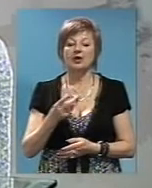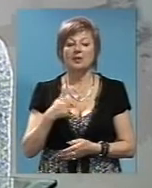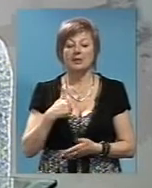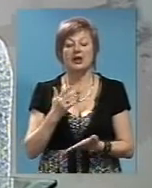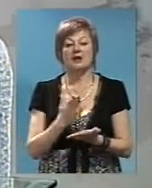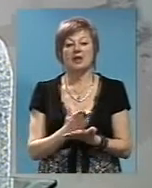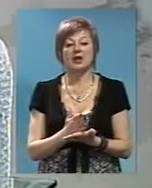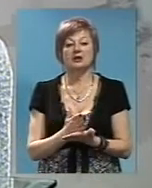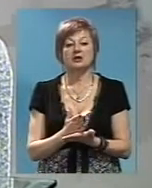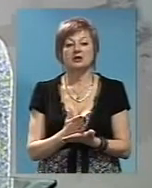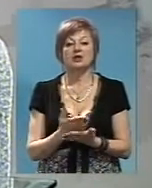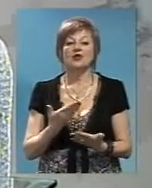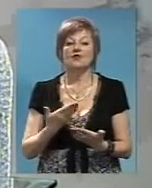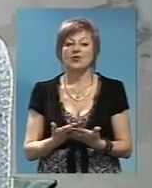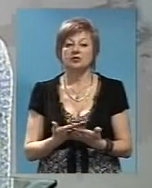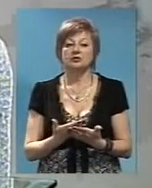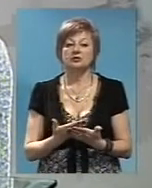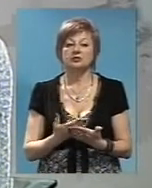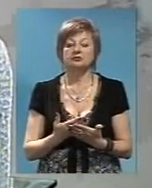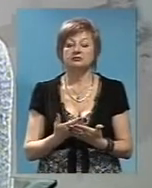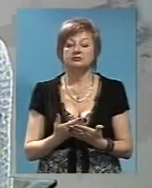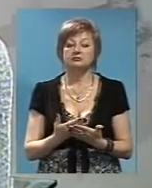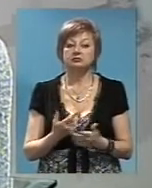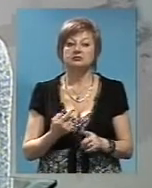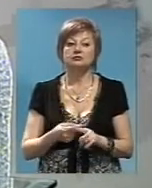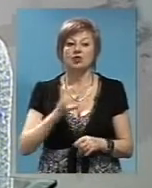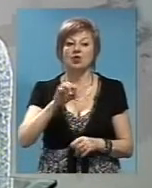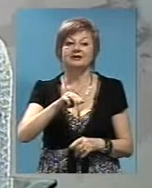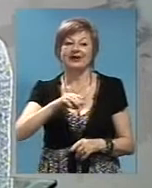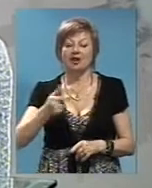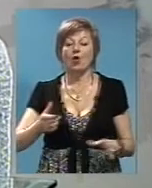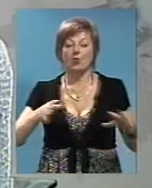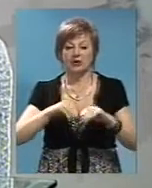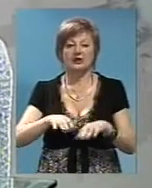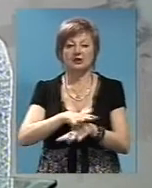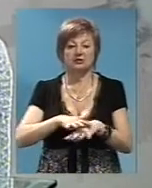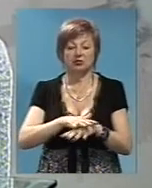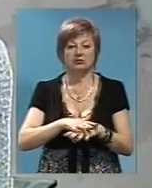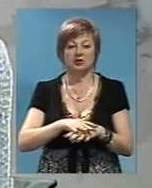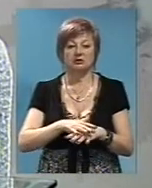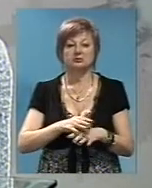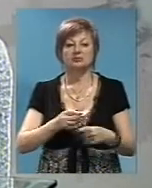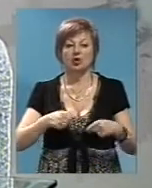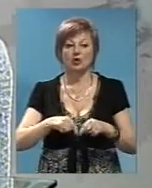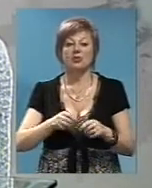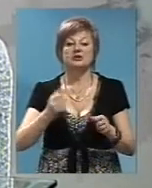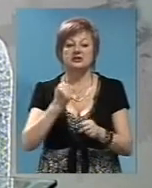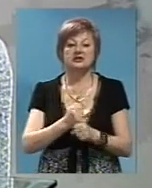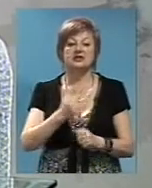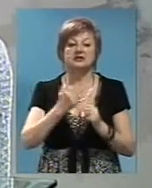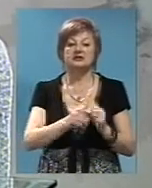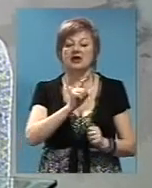маємо ось яку картину. ОТГ, об'єднані територіальні громади, створені у кожному з